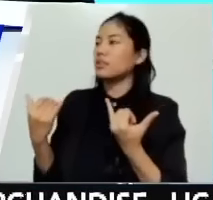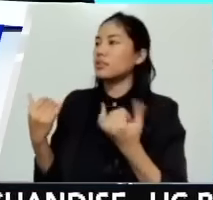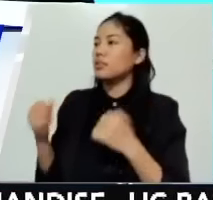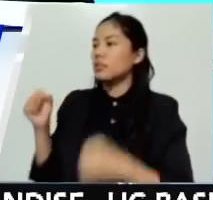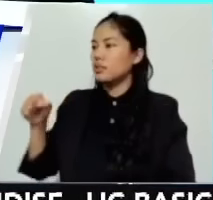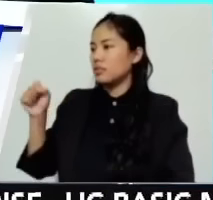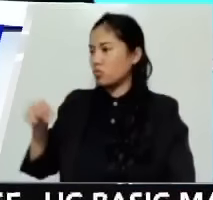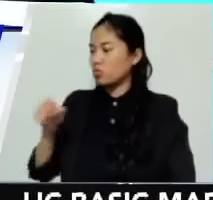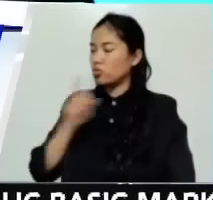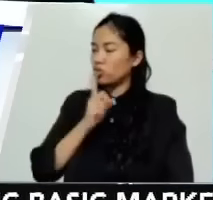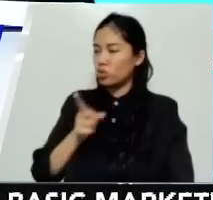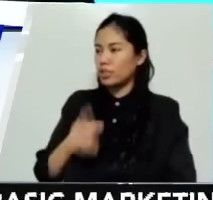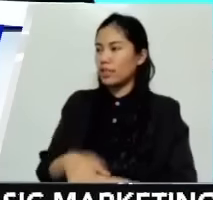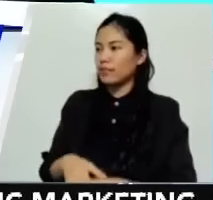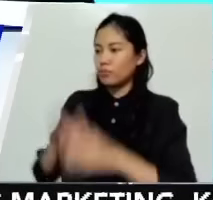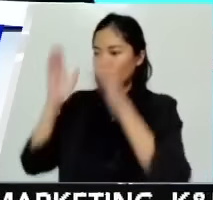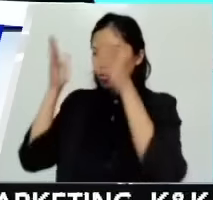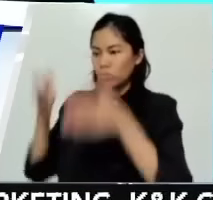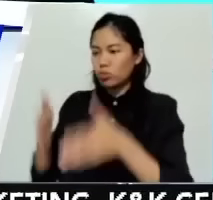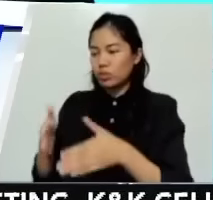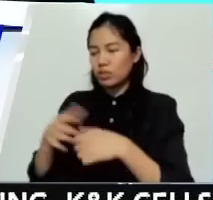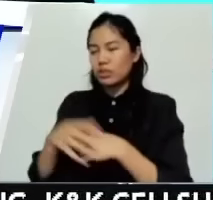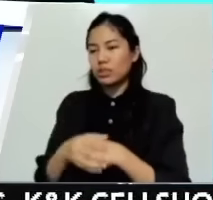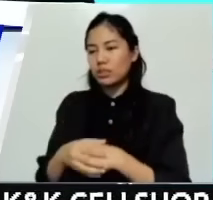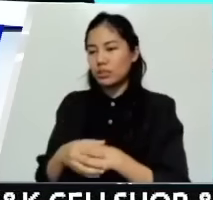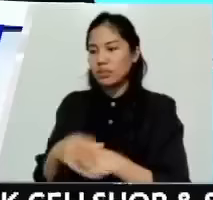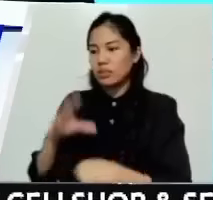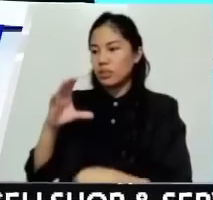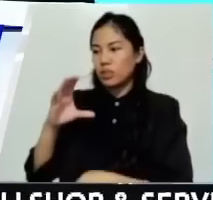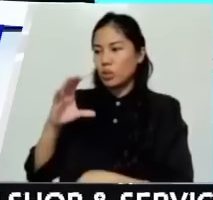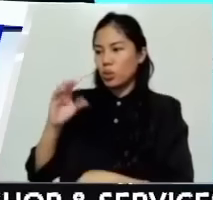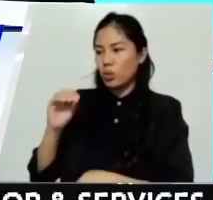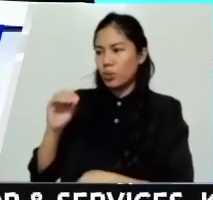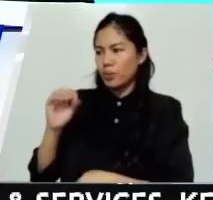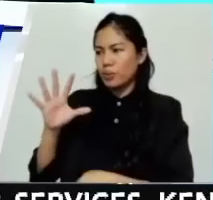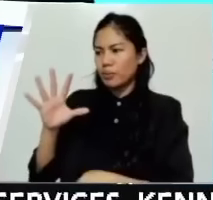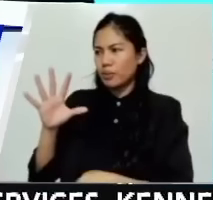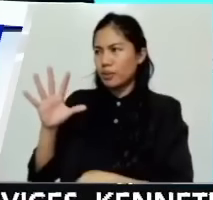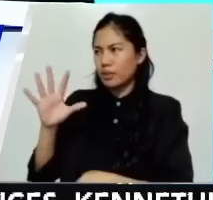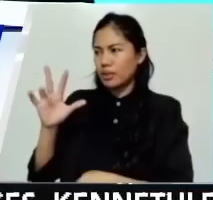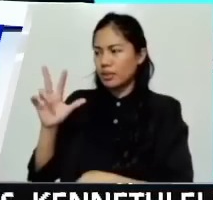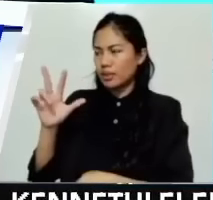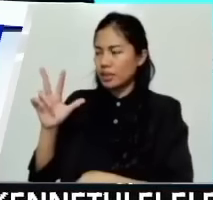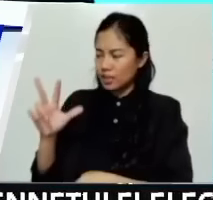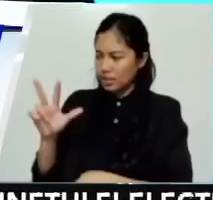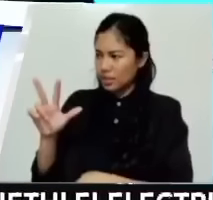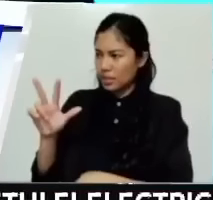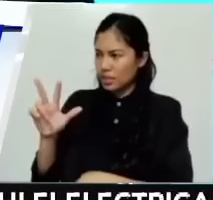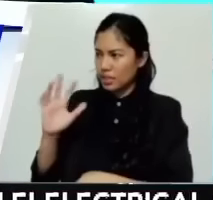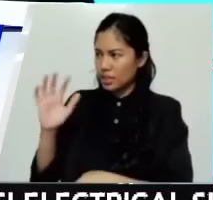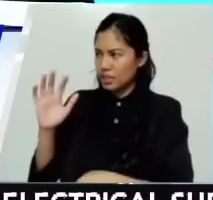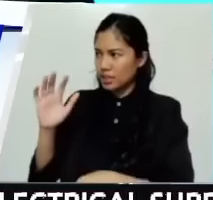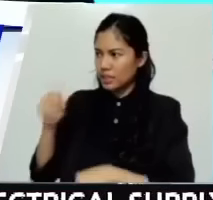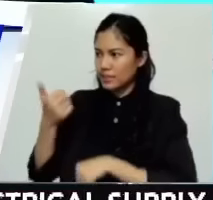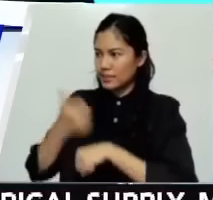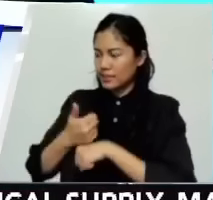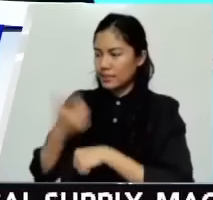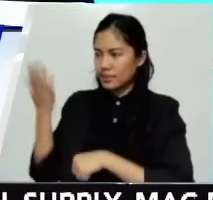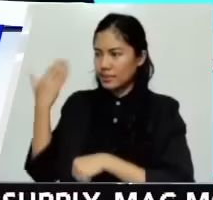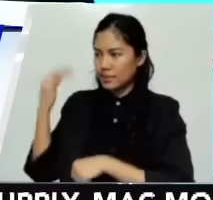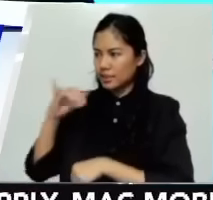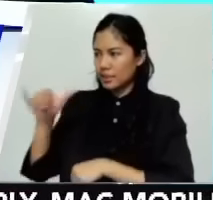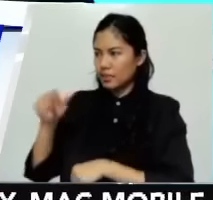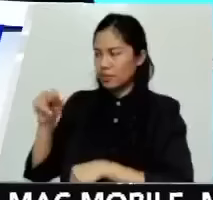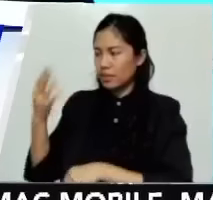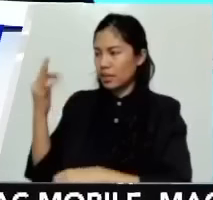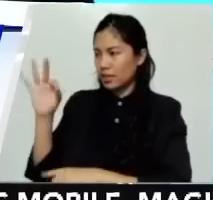po, yung GO53 that was enacted noong 19 January. Ito po ay bumabalangkas. Ano? Ito po